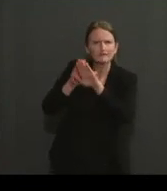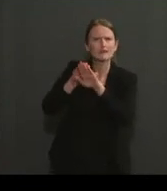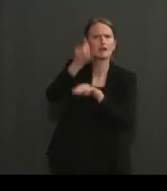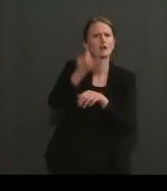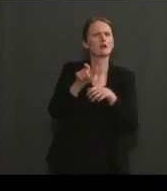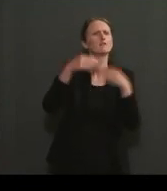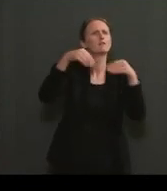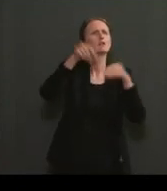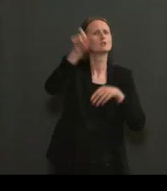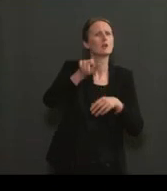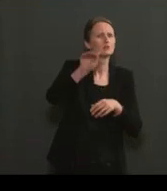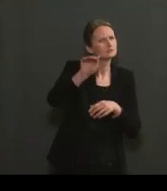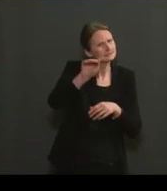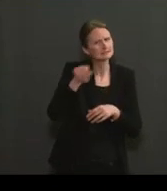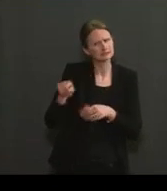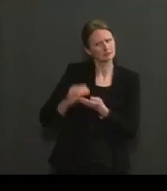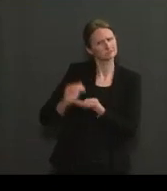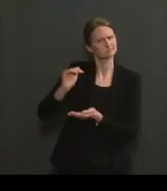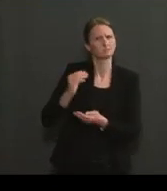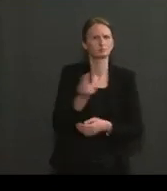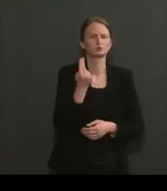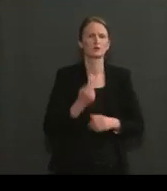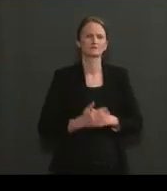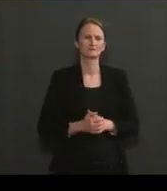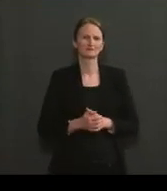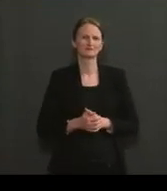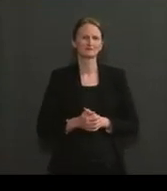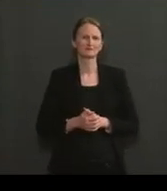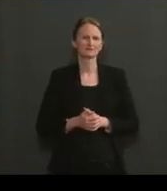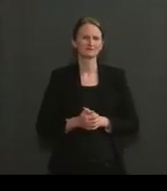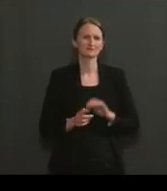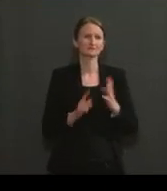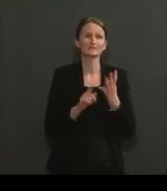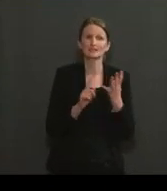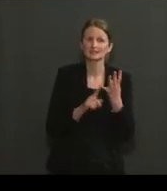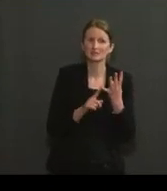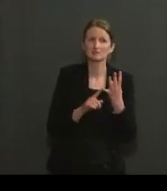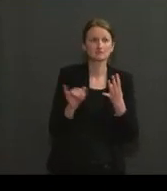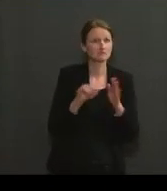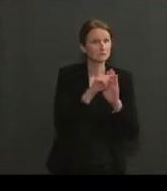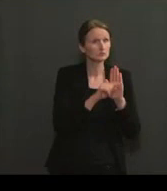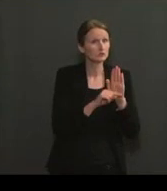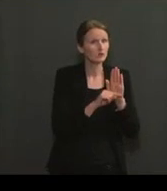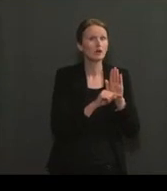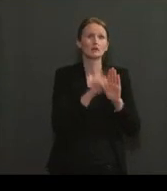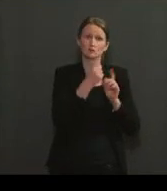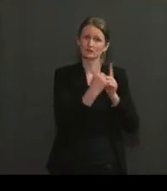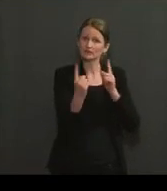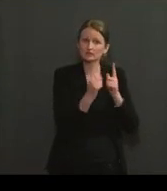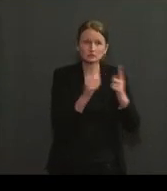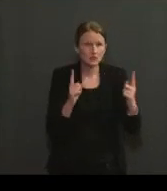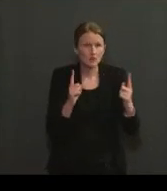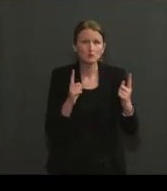Enfin, assurons-nous que nous pouvons toujours garder nos distances de sécurité à l'intérieur et aux abords du magasin. Si vous voyez qu'un commerce est trop